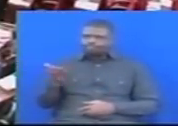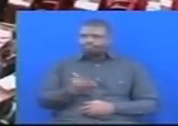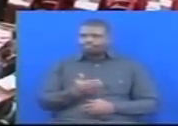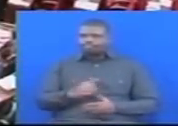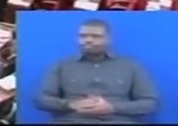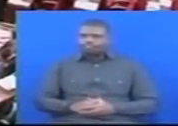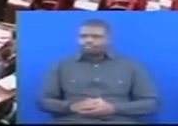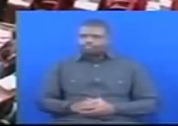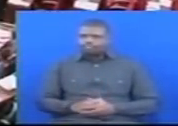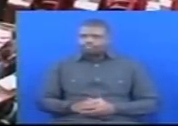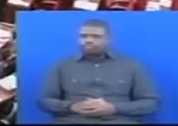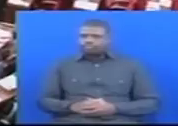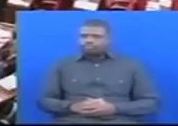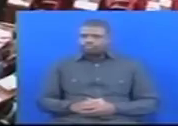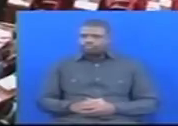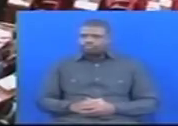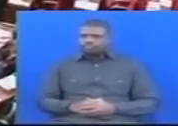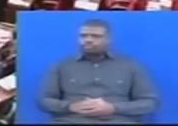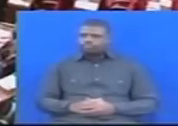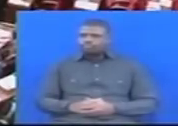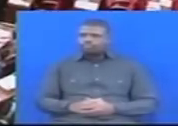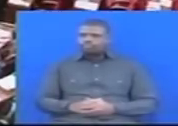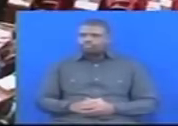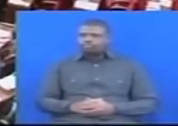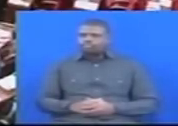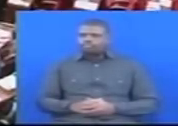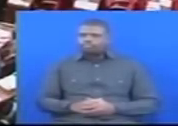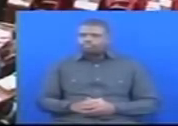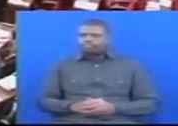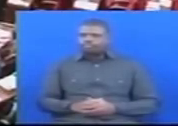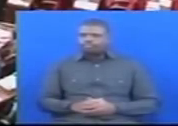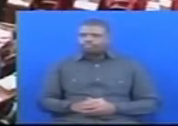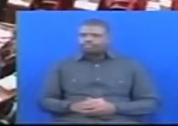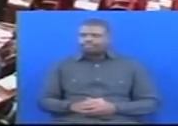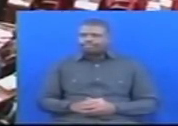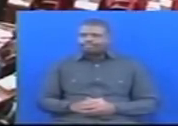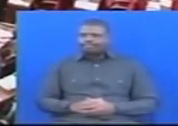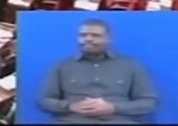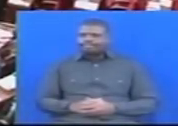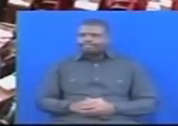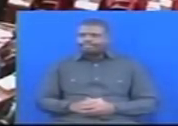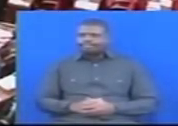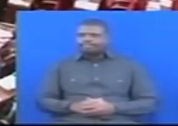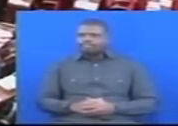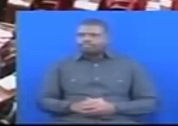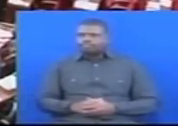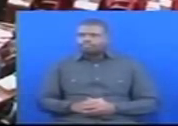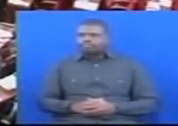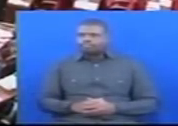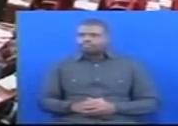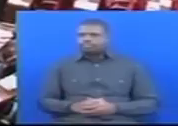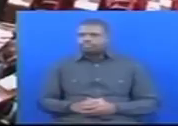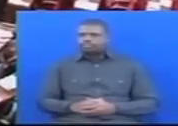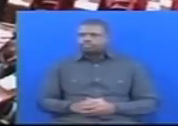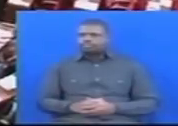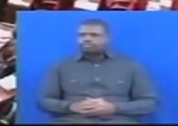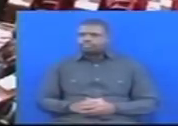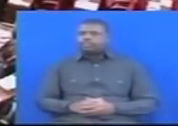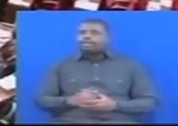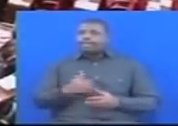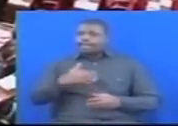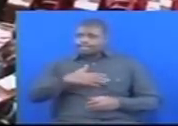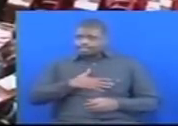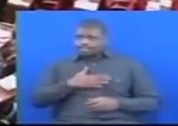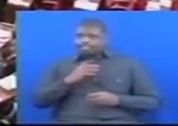Tropia, hili swali la pili ni muhimu kweli kweli. Majibu mheshimiwa naibu waziri nishati.